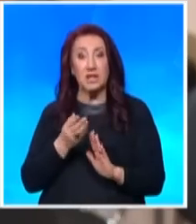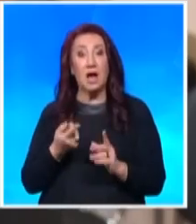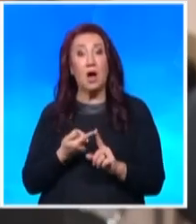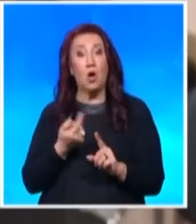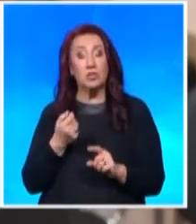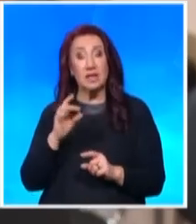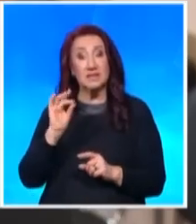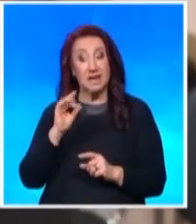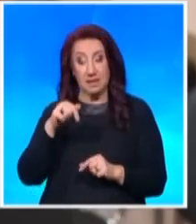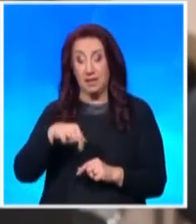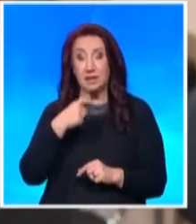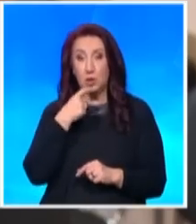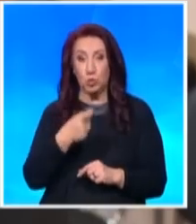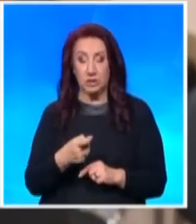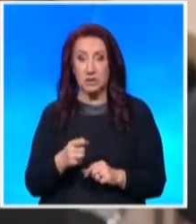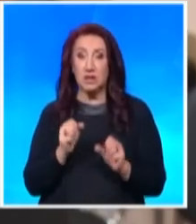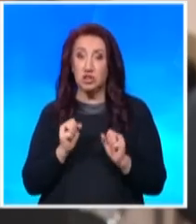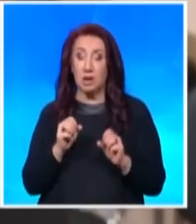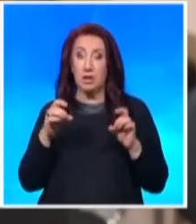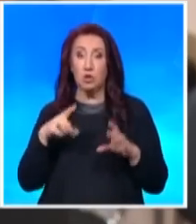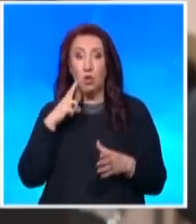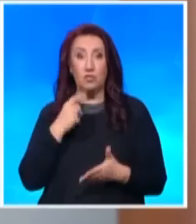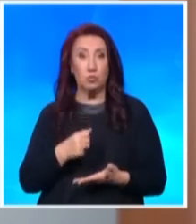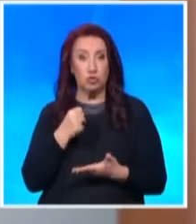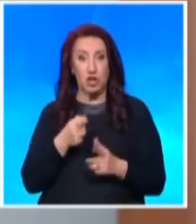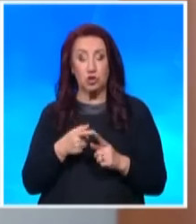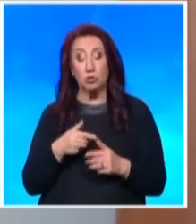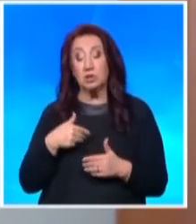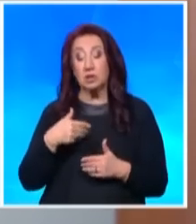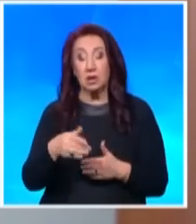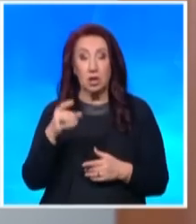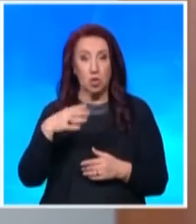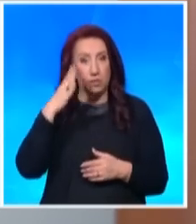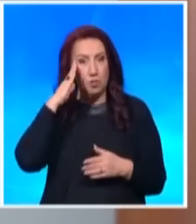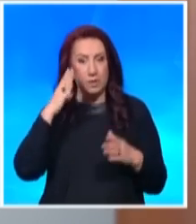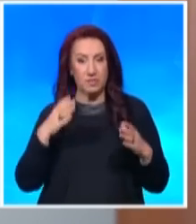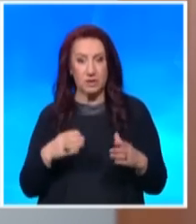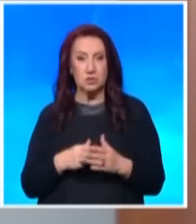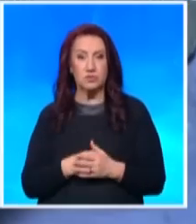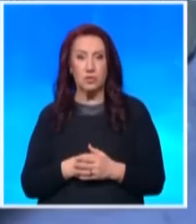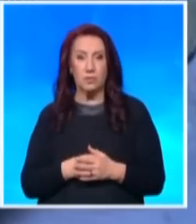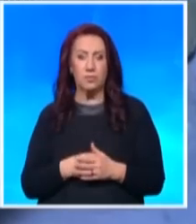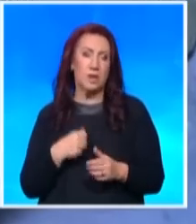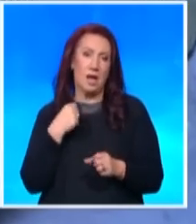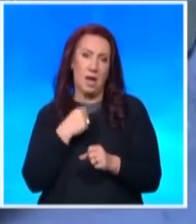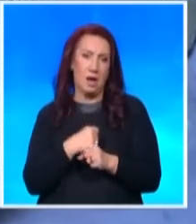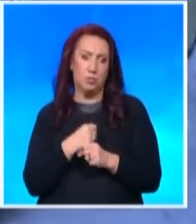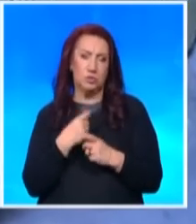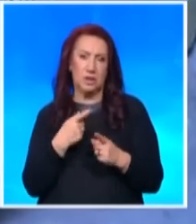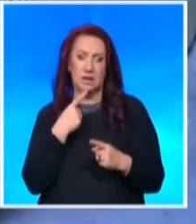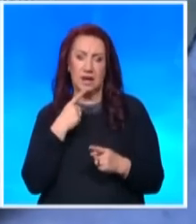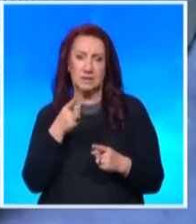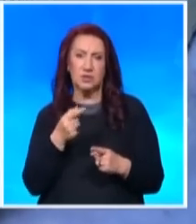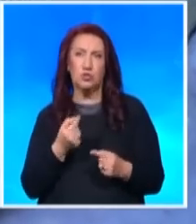с очаквания нов бюджет от очакваното ново правителство. А работодателите обявиха, че увеличението е в разрез с